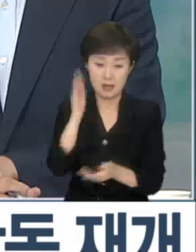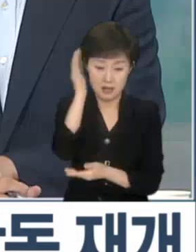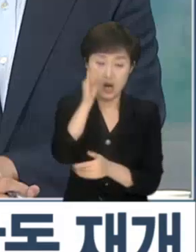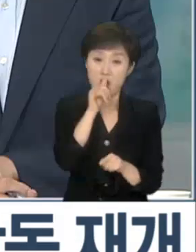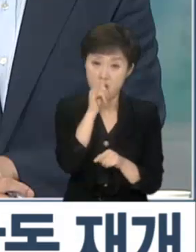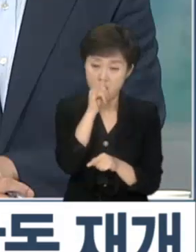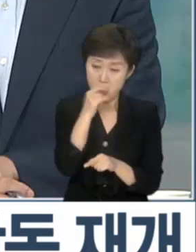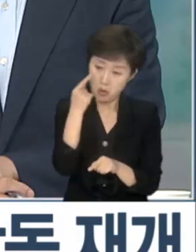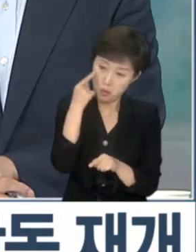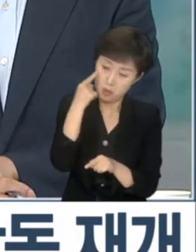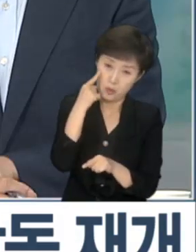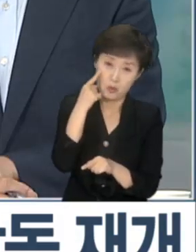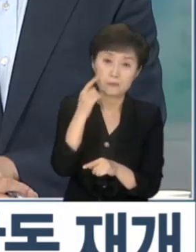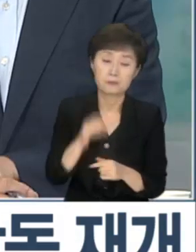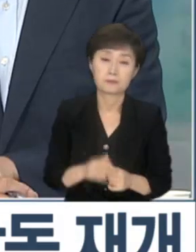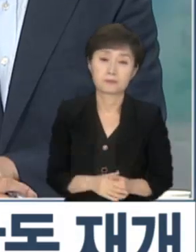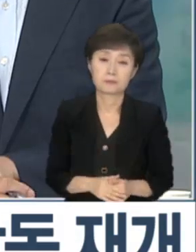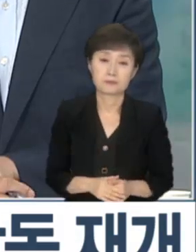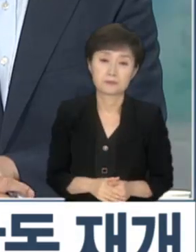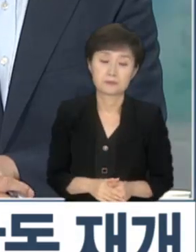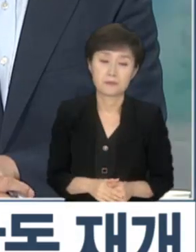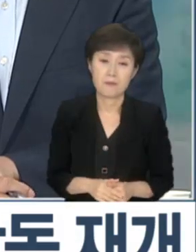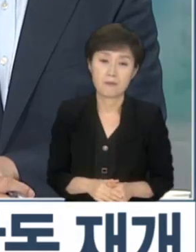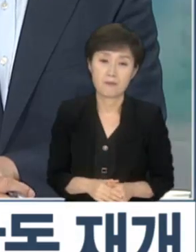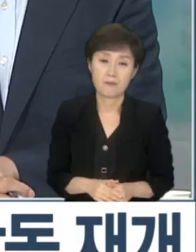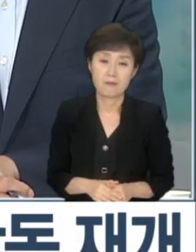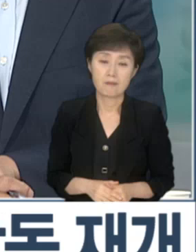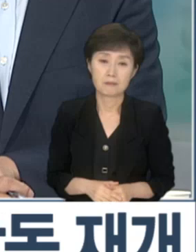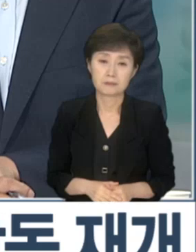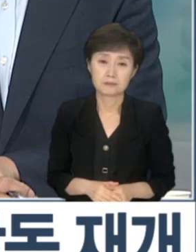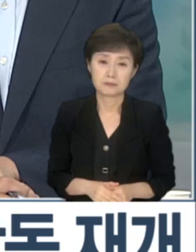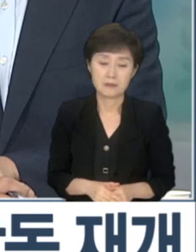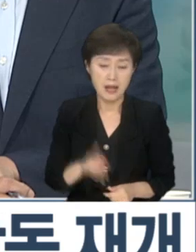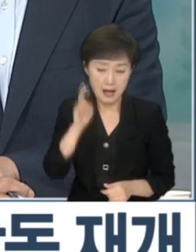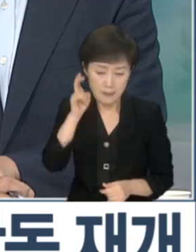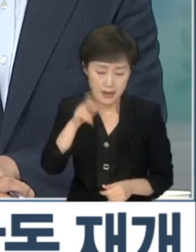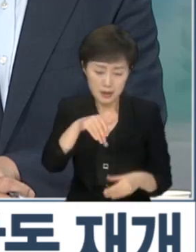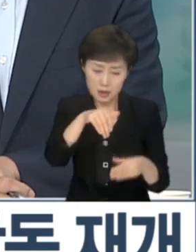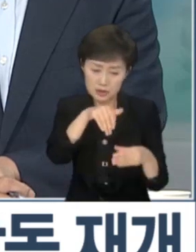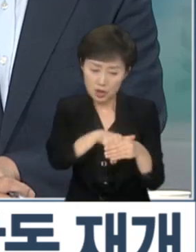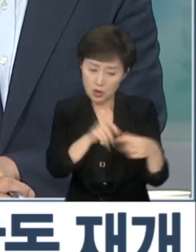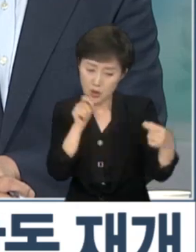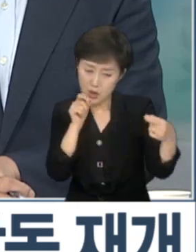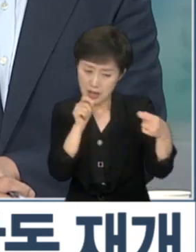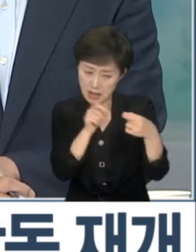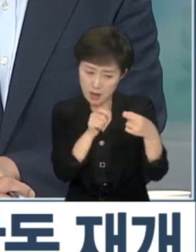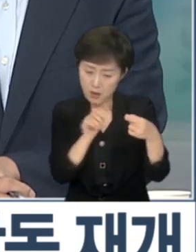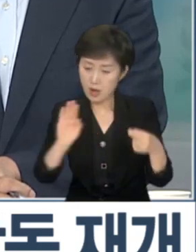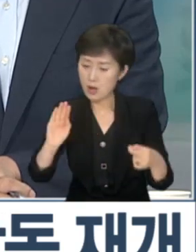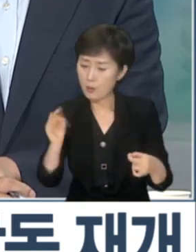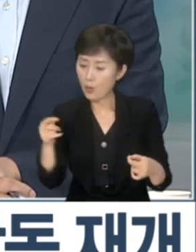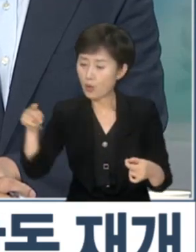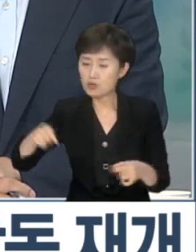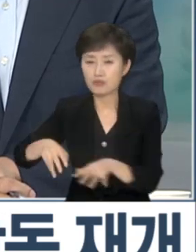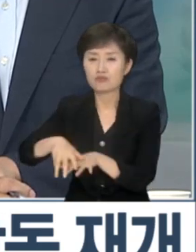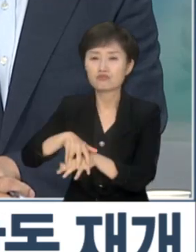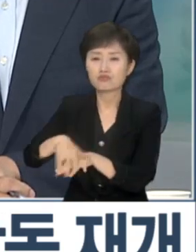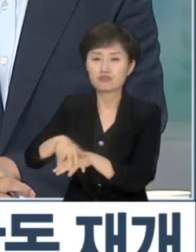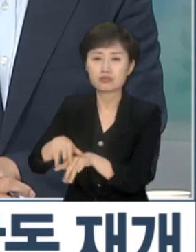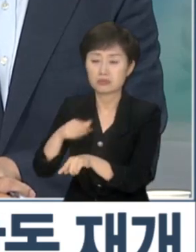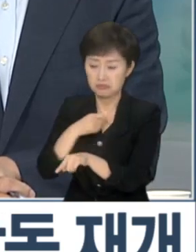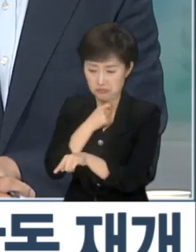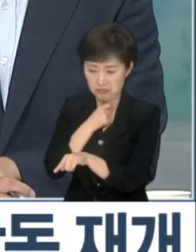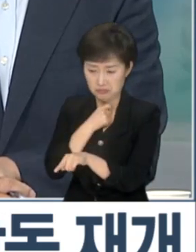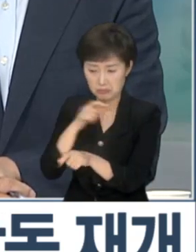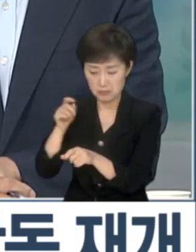연설 등의 모습들 볼 수가 있습니다 일각에서는 총선을 앞둔 보수층 결집에 일환이 아닐까라는 해석도